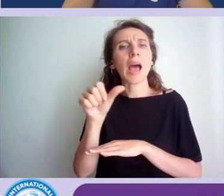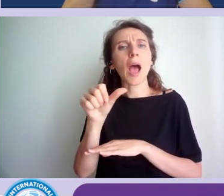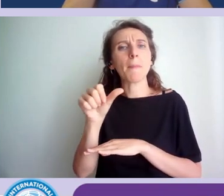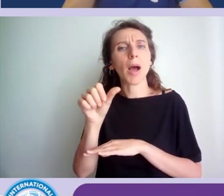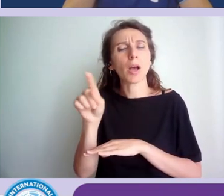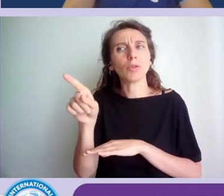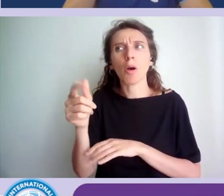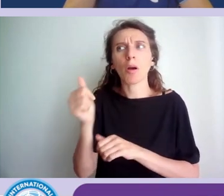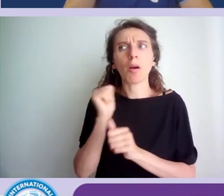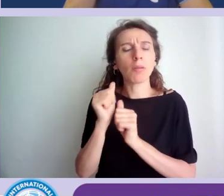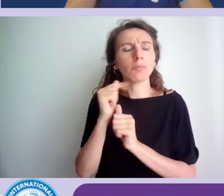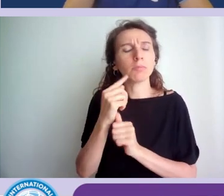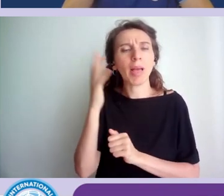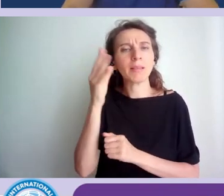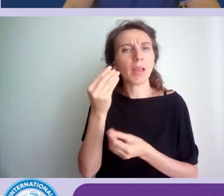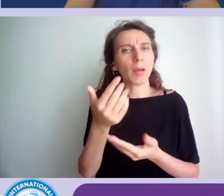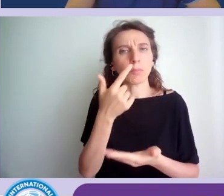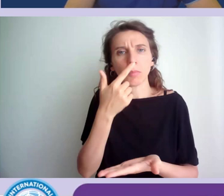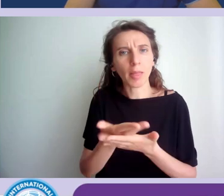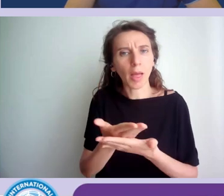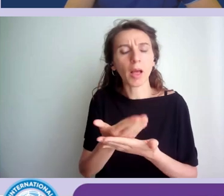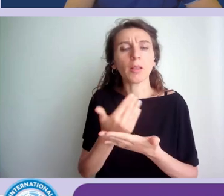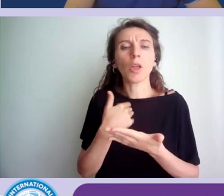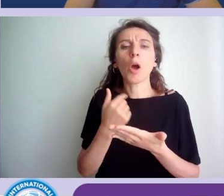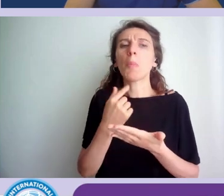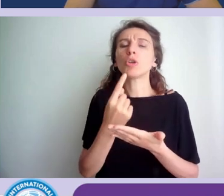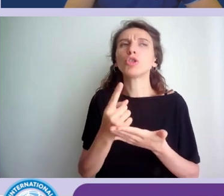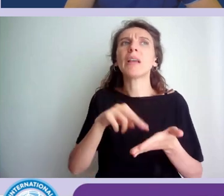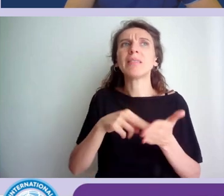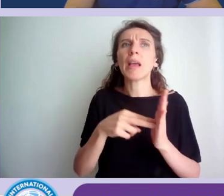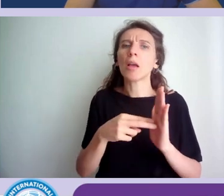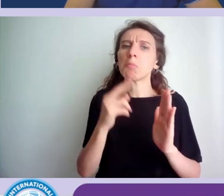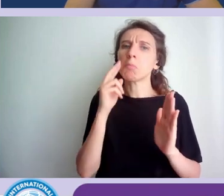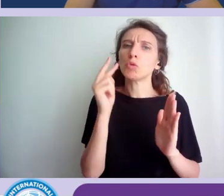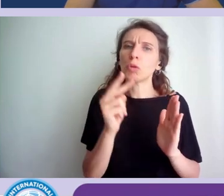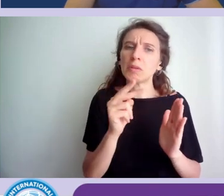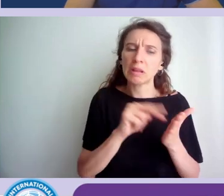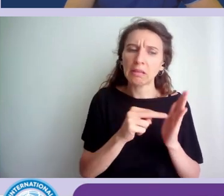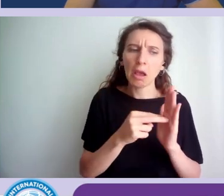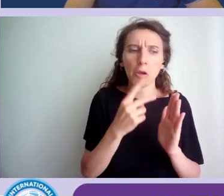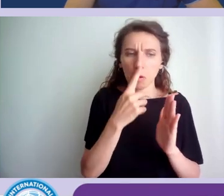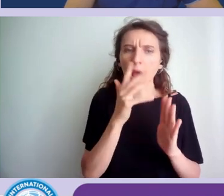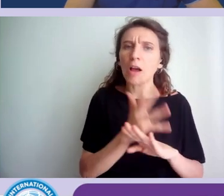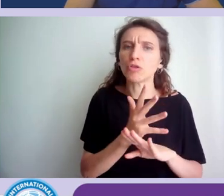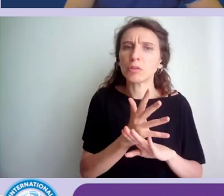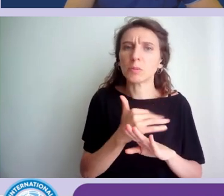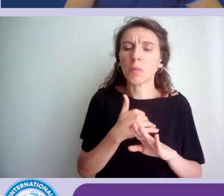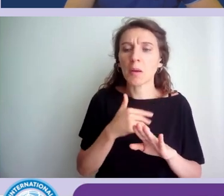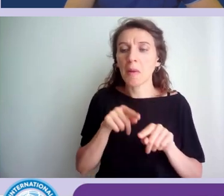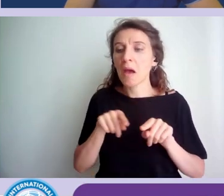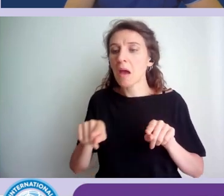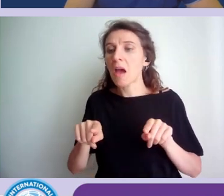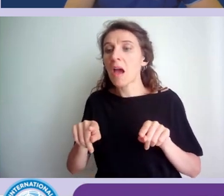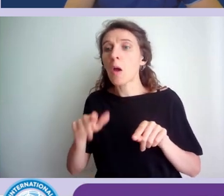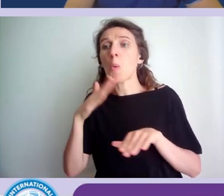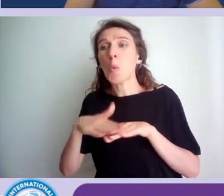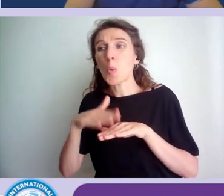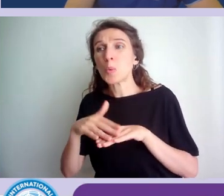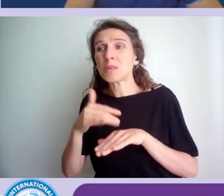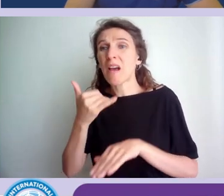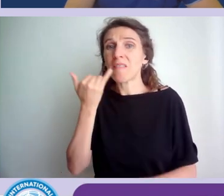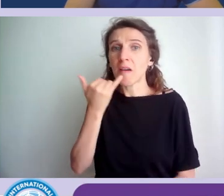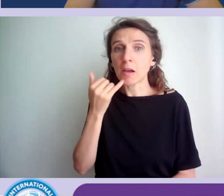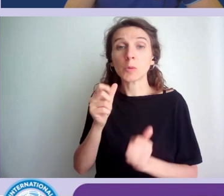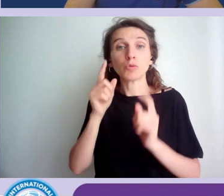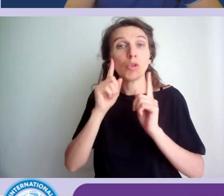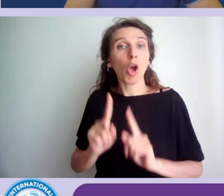sabato prima io posso dire che è tecnicamente accessibile ma non so quanto sarà facile da usare no È come